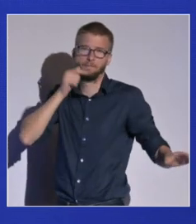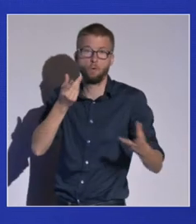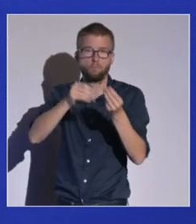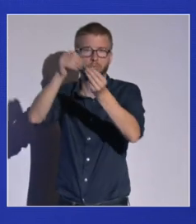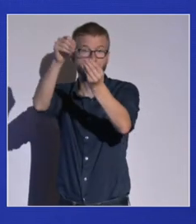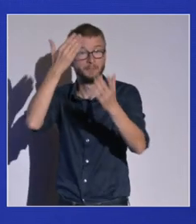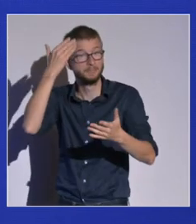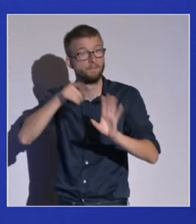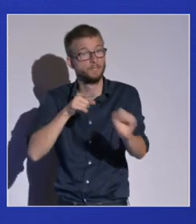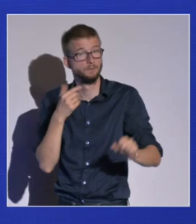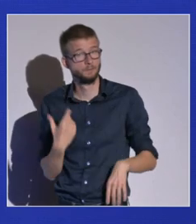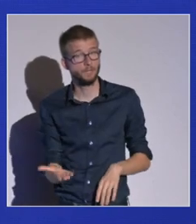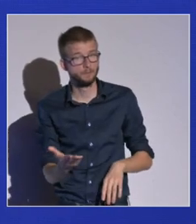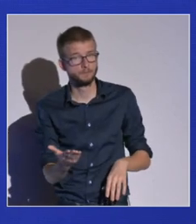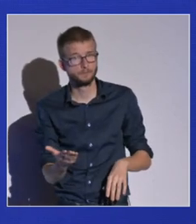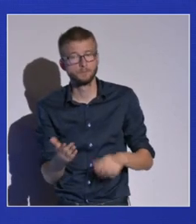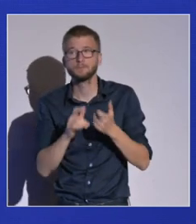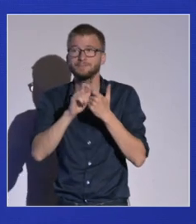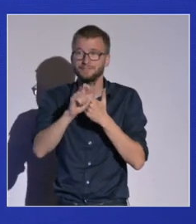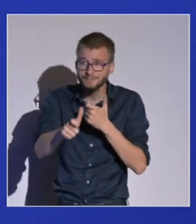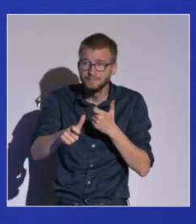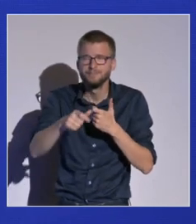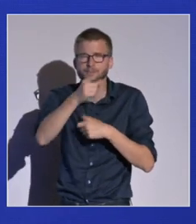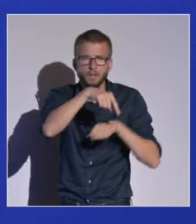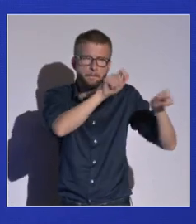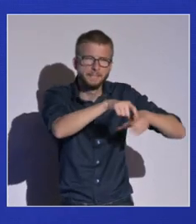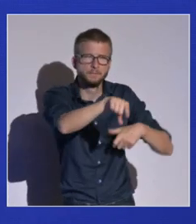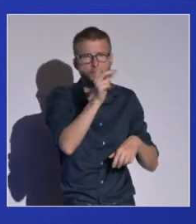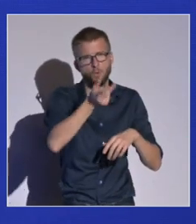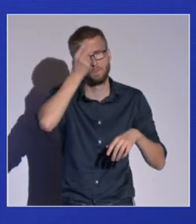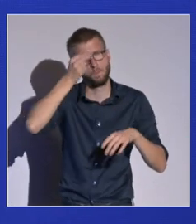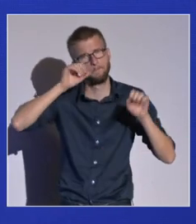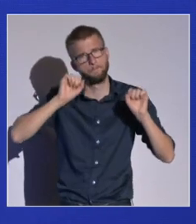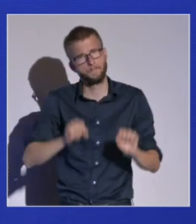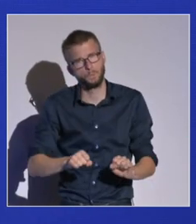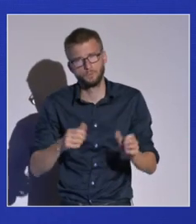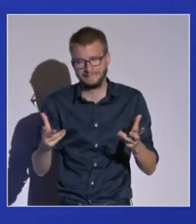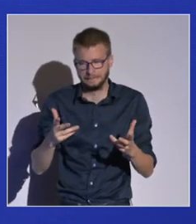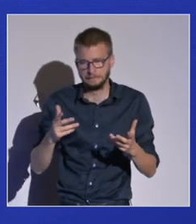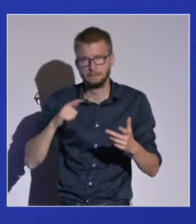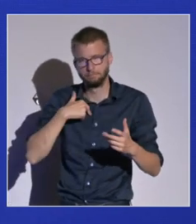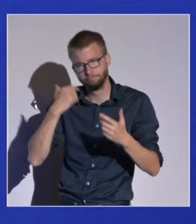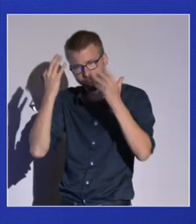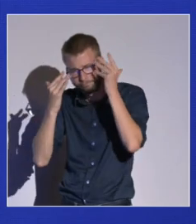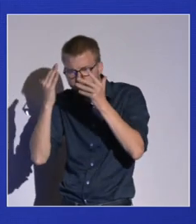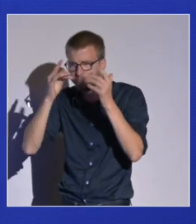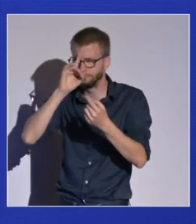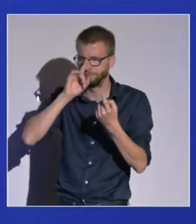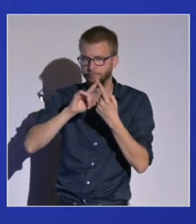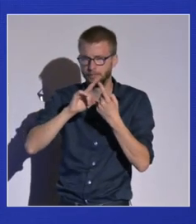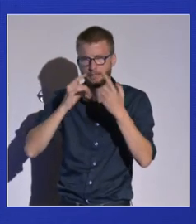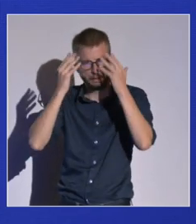Si nous faisons ça, alors les gens peuvent comprendre que notre préoccupation est une